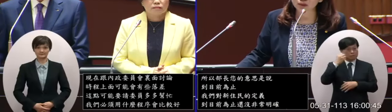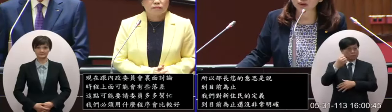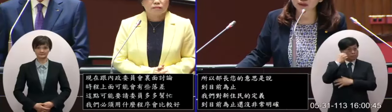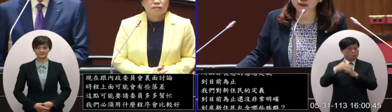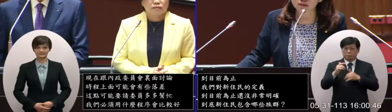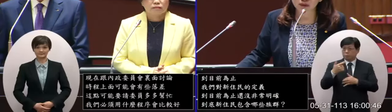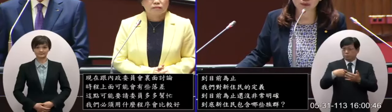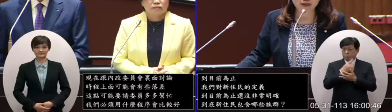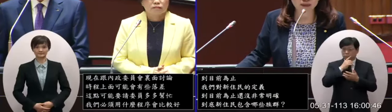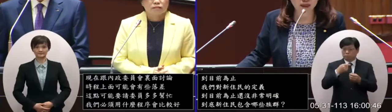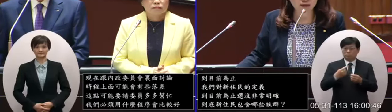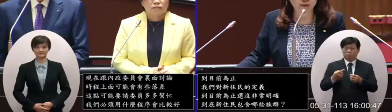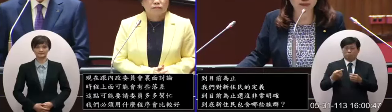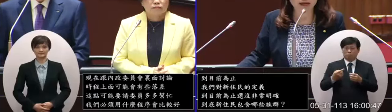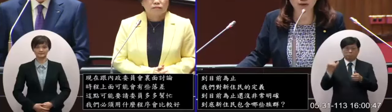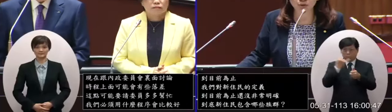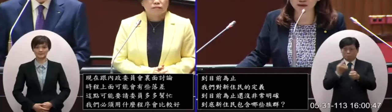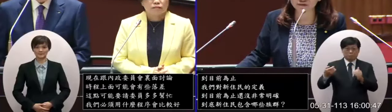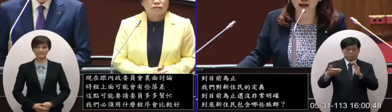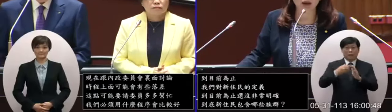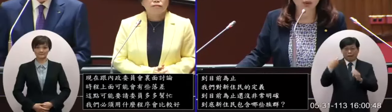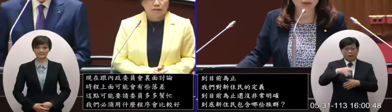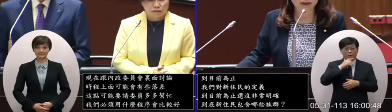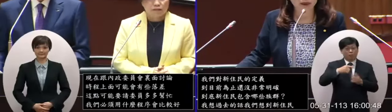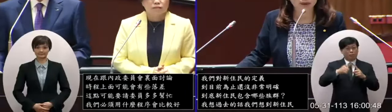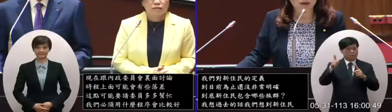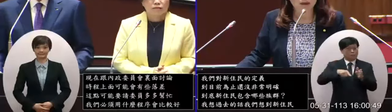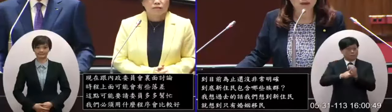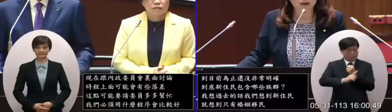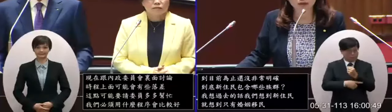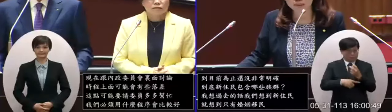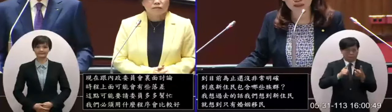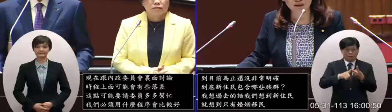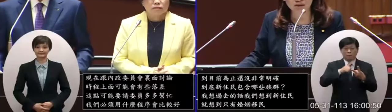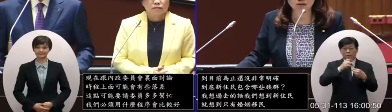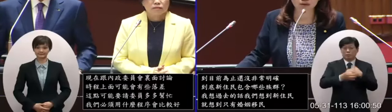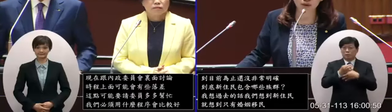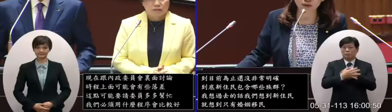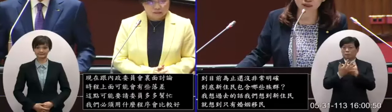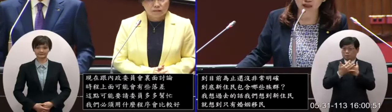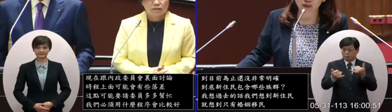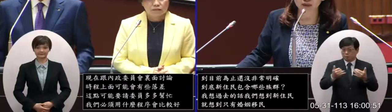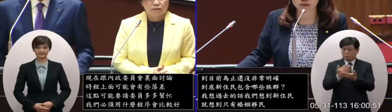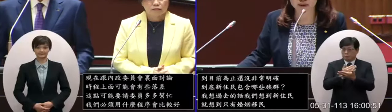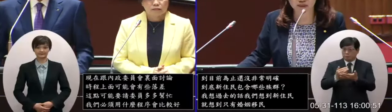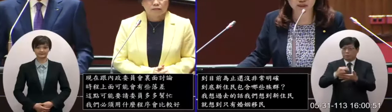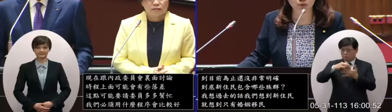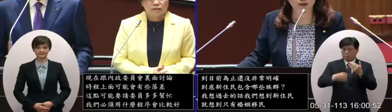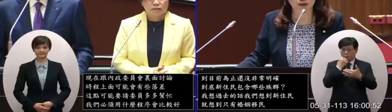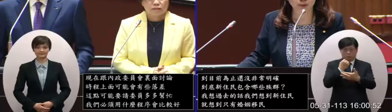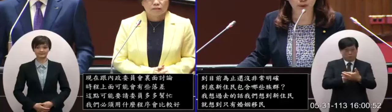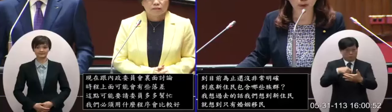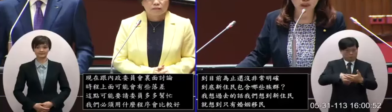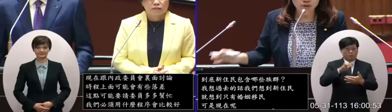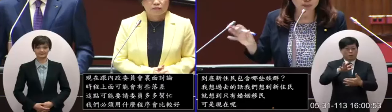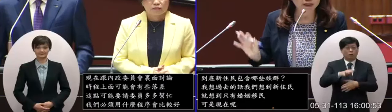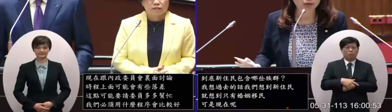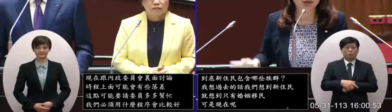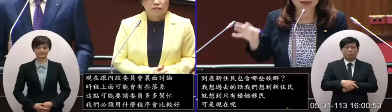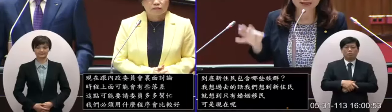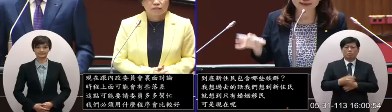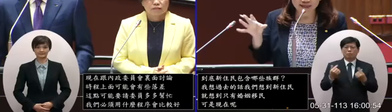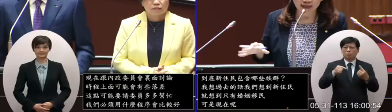单单只有婚姻移民，我们现在有人才专法，我们有侨生评点制之后留在台湾成为台湾新住民的都有，